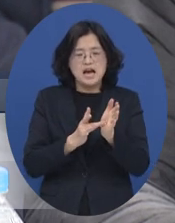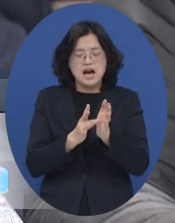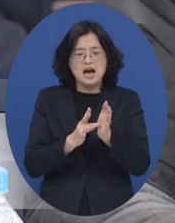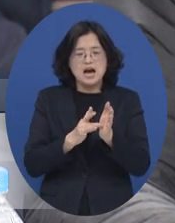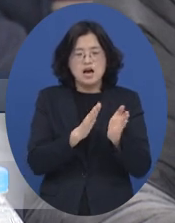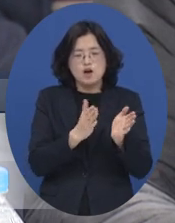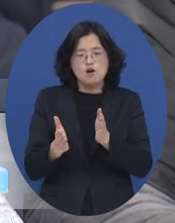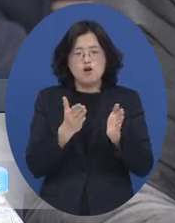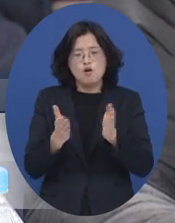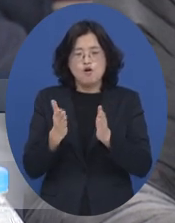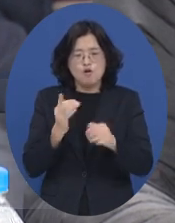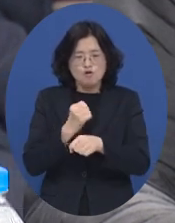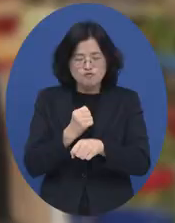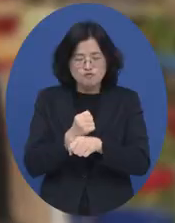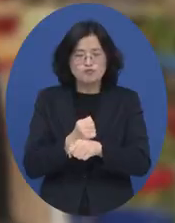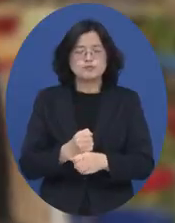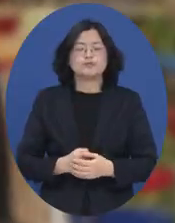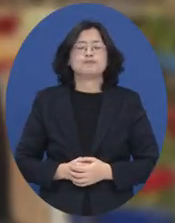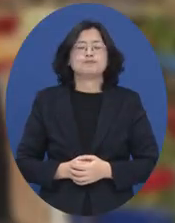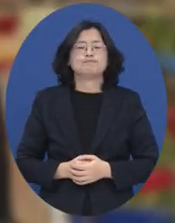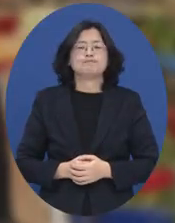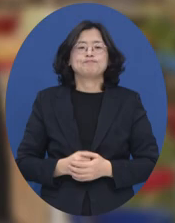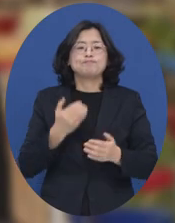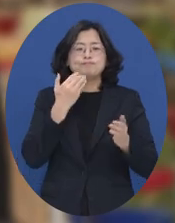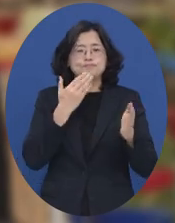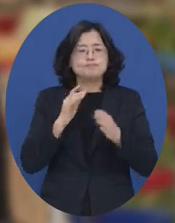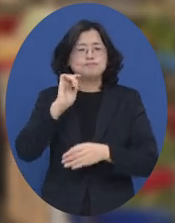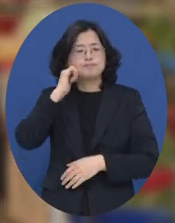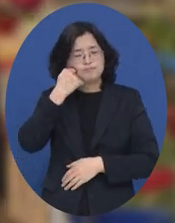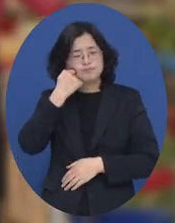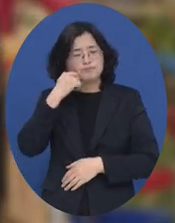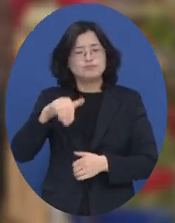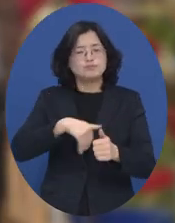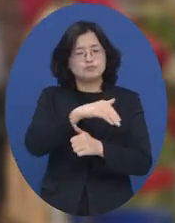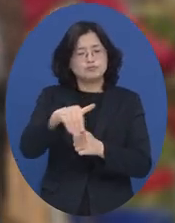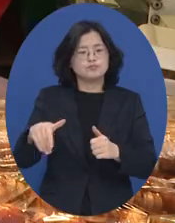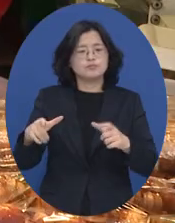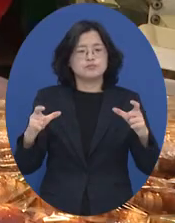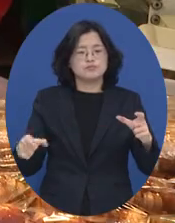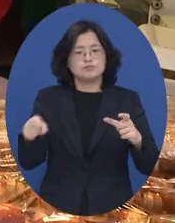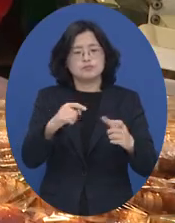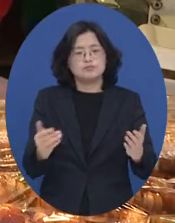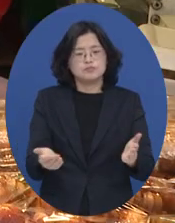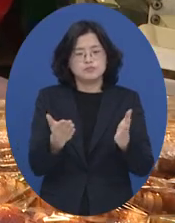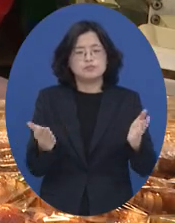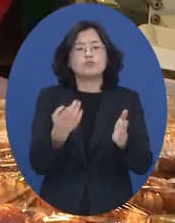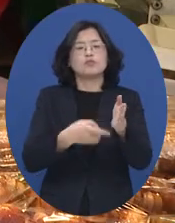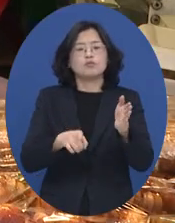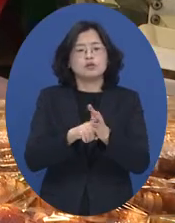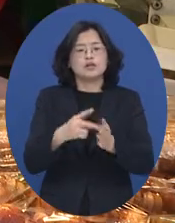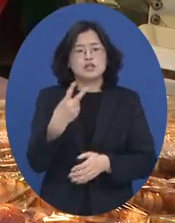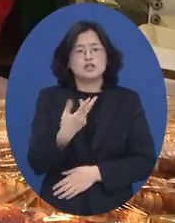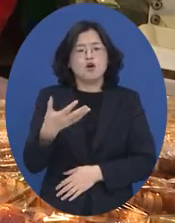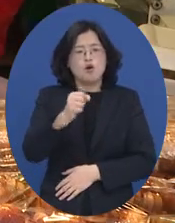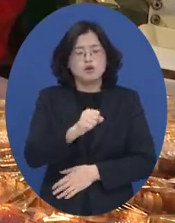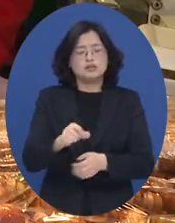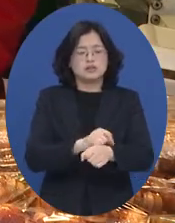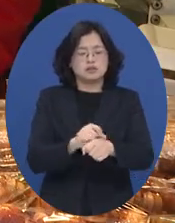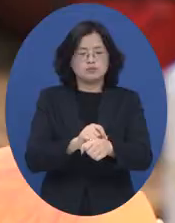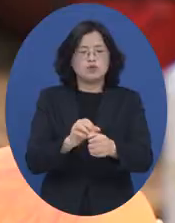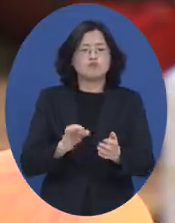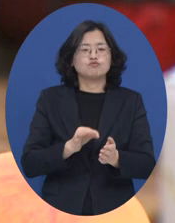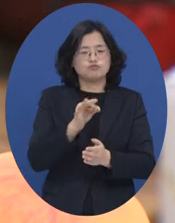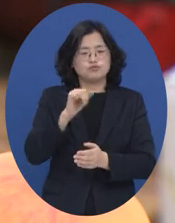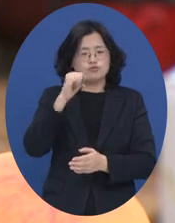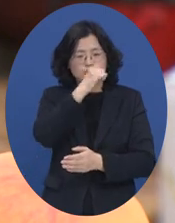타다가 계속 소독을 하고 있고. 경기도는 어려움을 겪고 있는 지역 경제 활성화를 위해 2천억 원의 특별 자금을